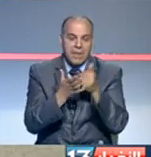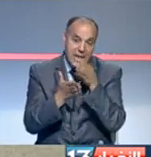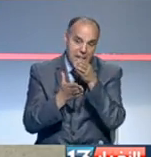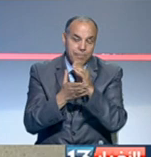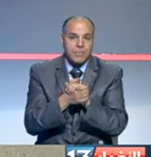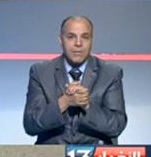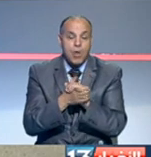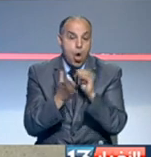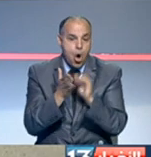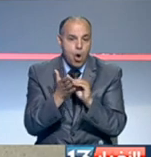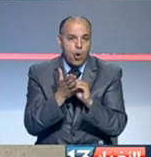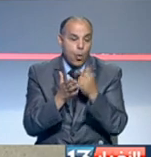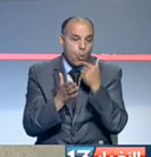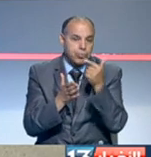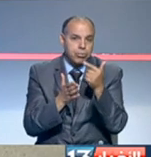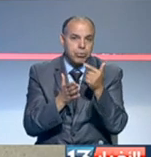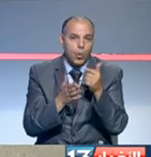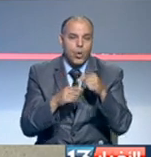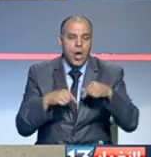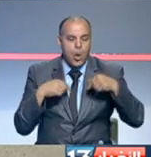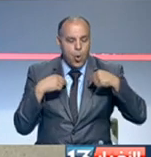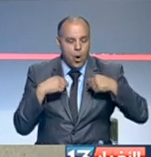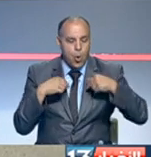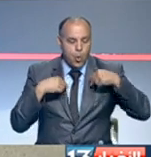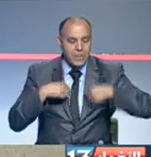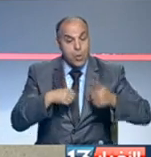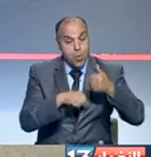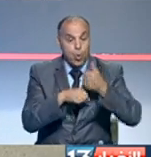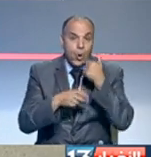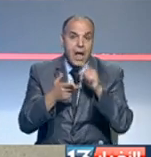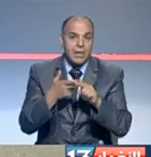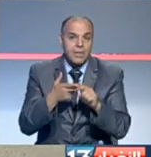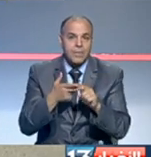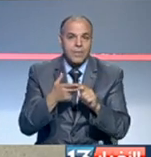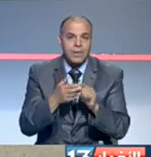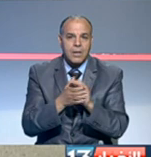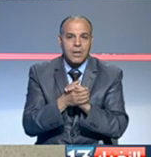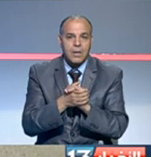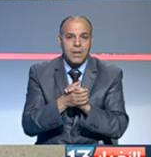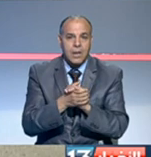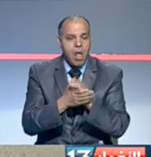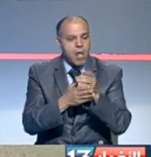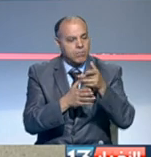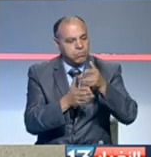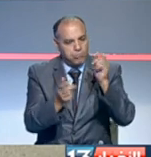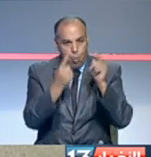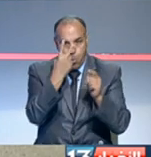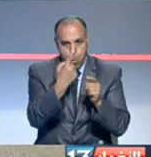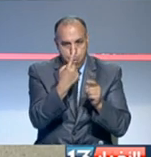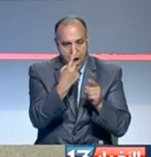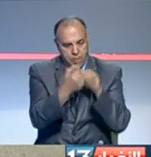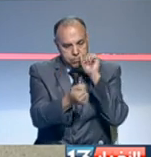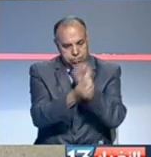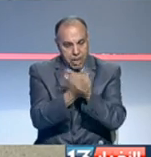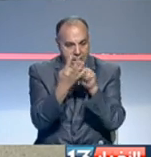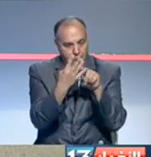وكذلك كما صرح السيد الشيشه رئيسها الحكومه بانه تم القاء القبض على عنصر الرابعه